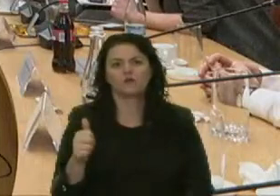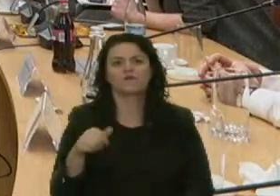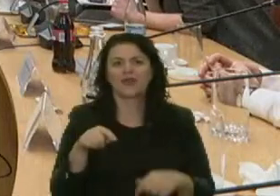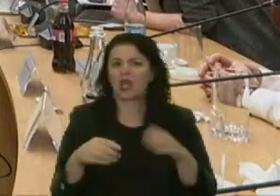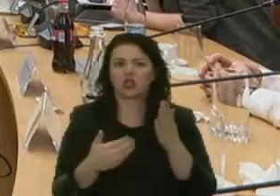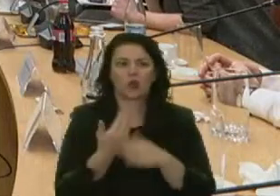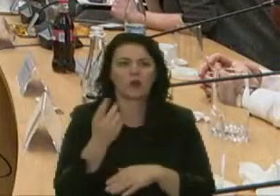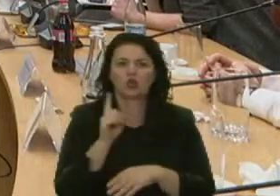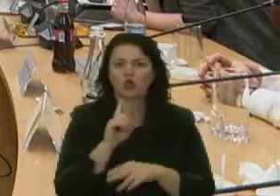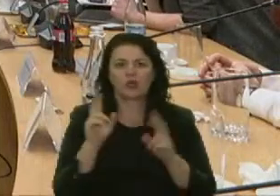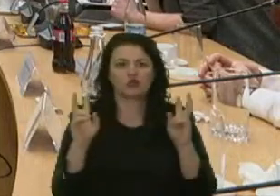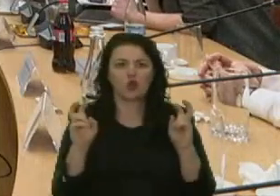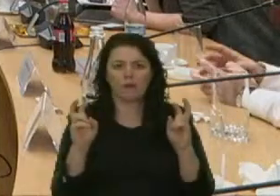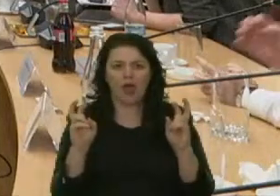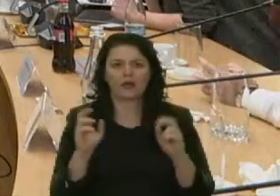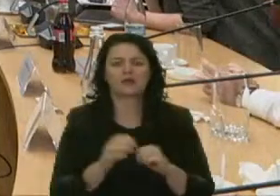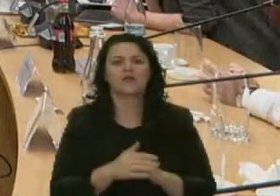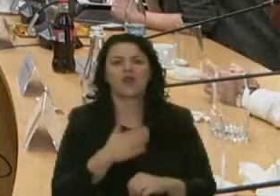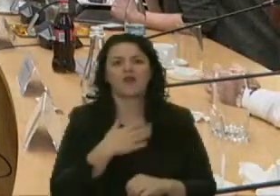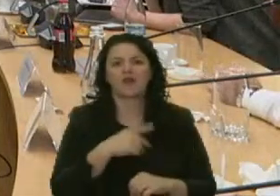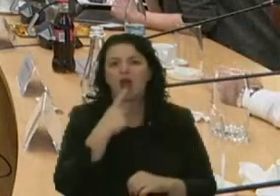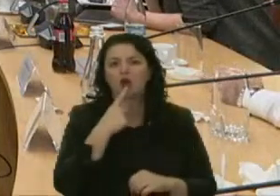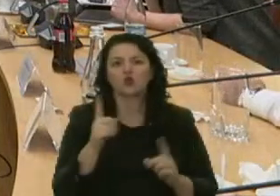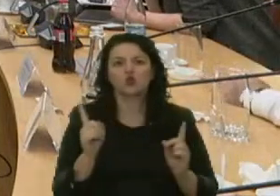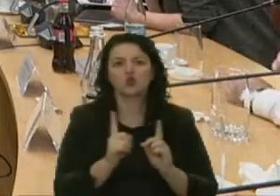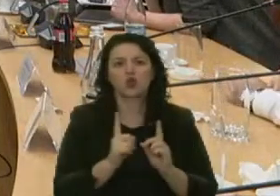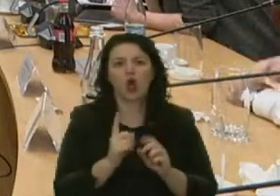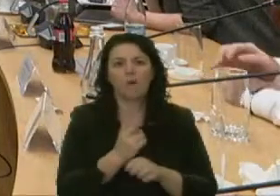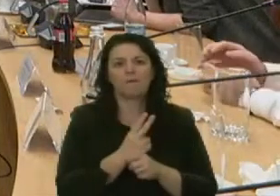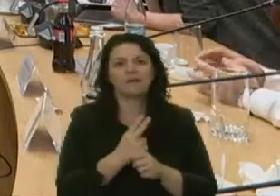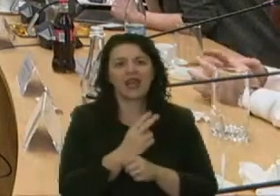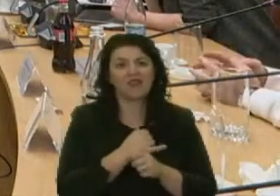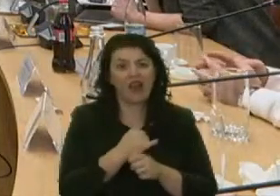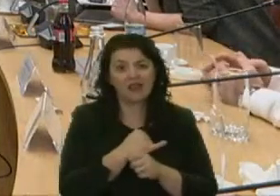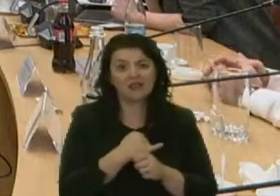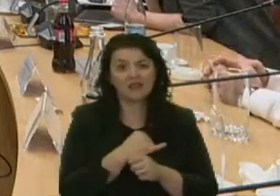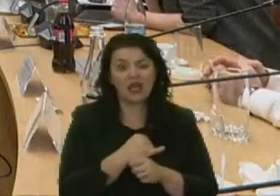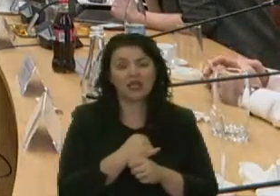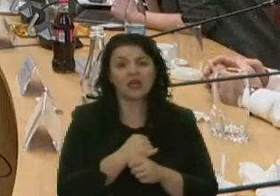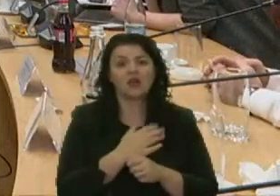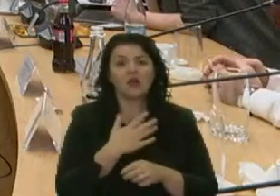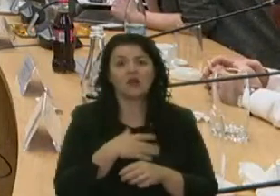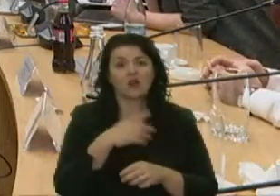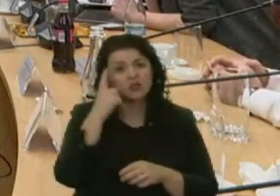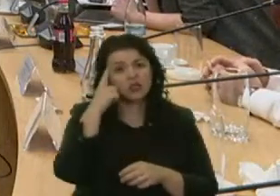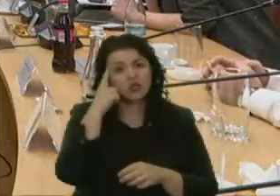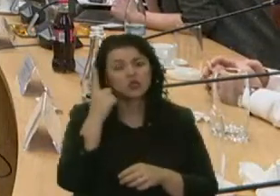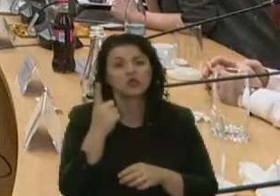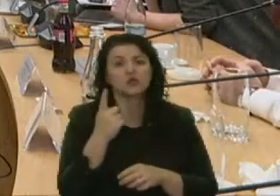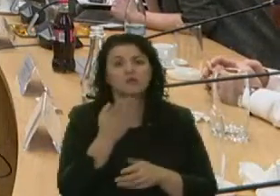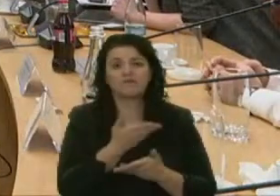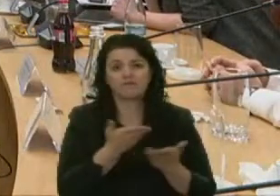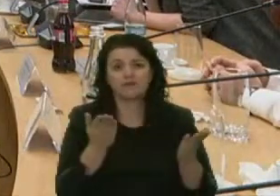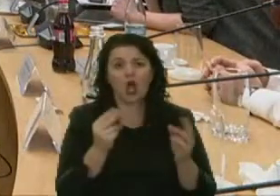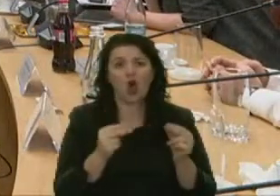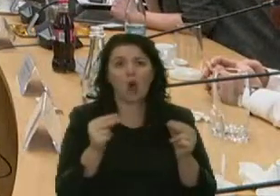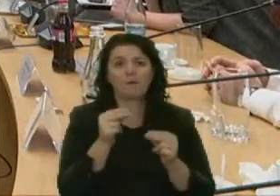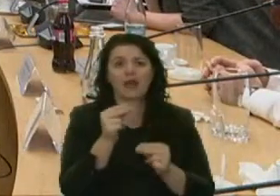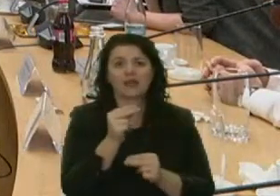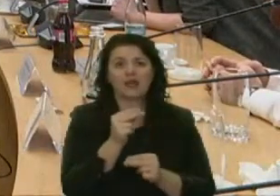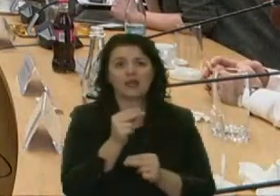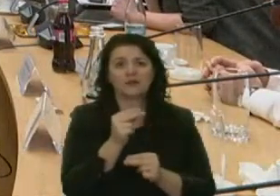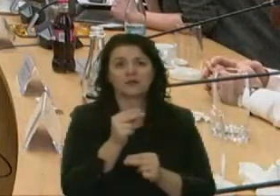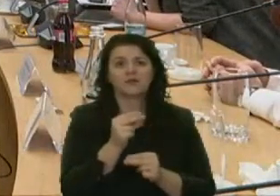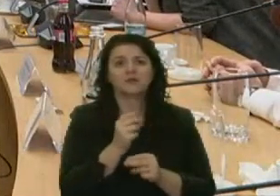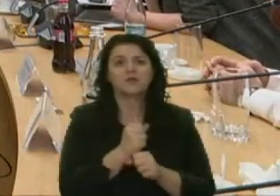din nou nu este la subiect vreau scurt să să fac o observație și o mențiune pe care de altfel foarte mulți oameni o știu și cumva în completarea observației pe care a